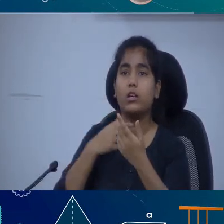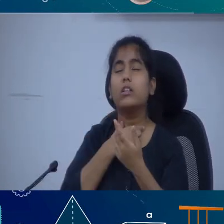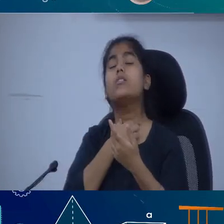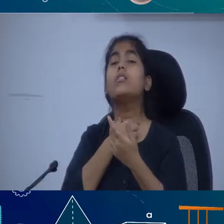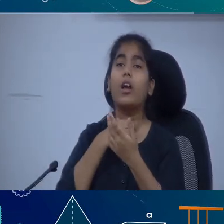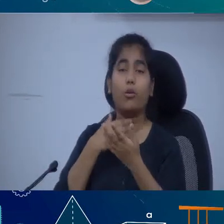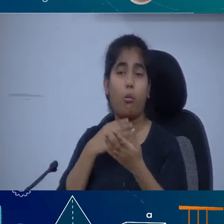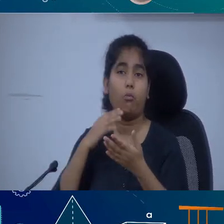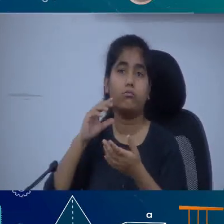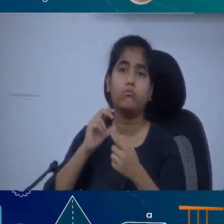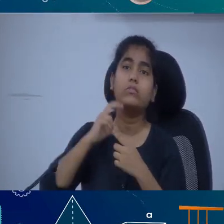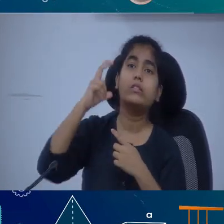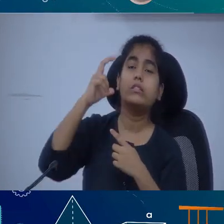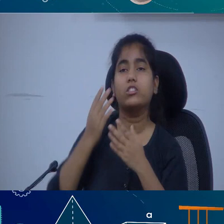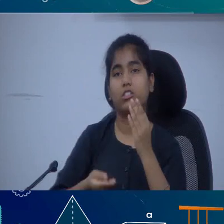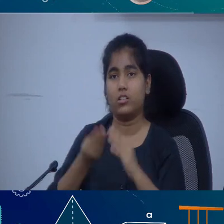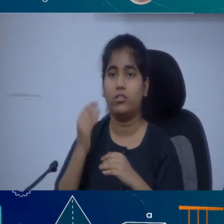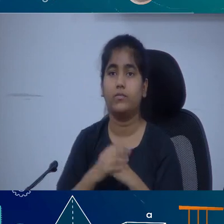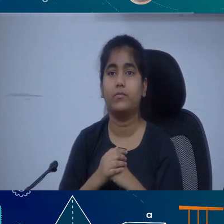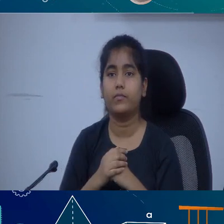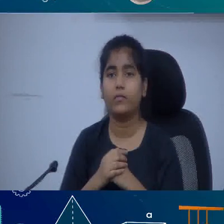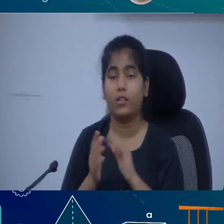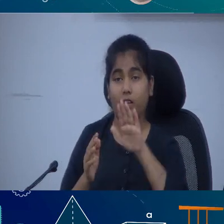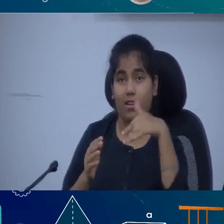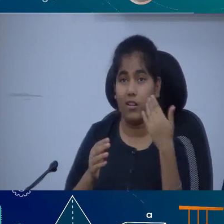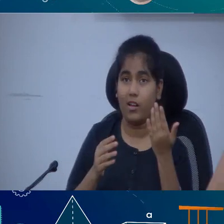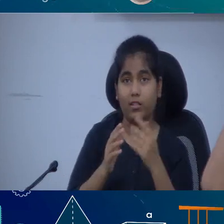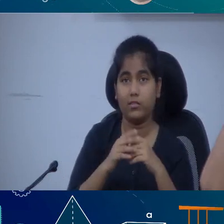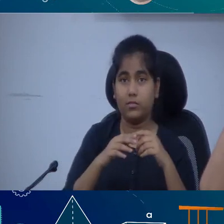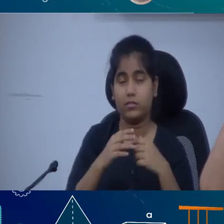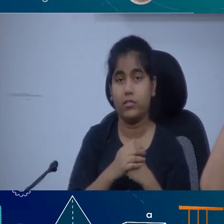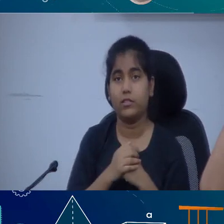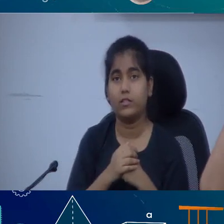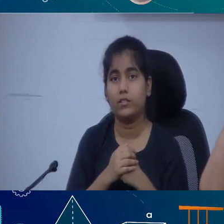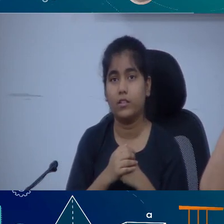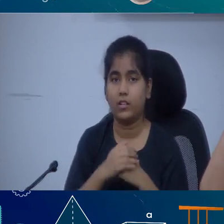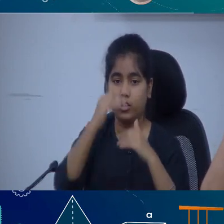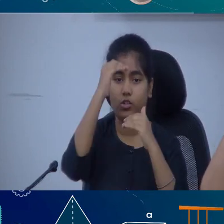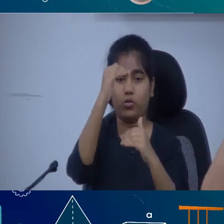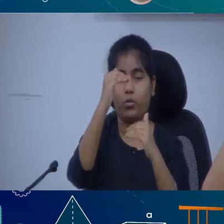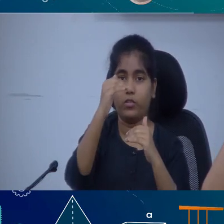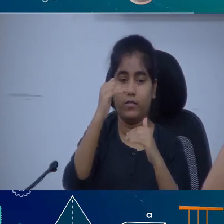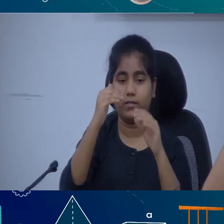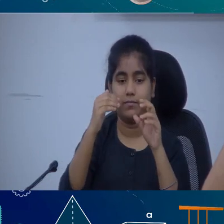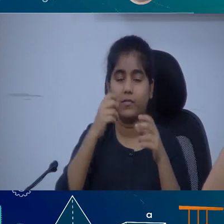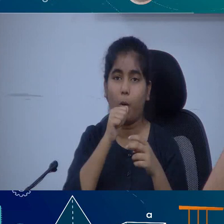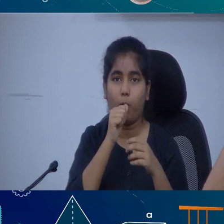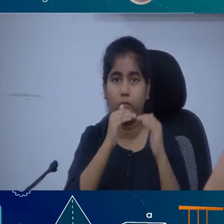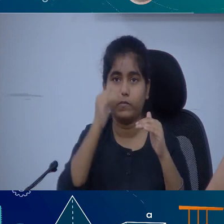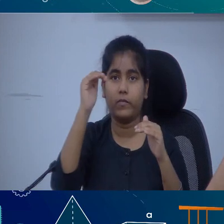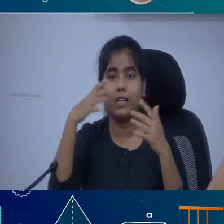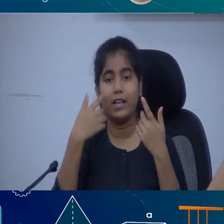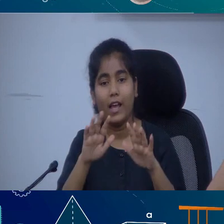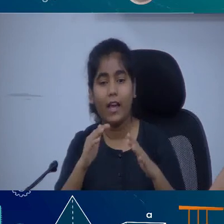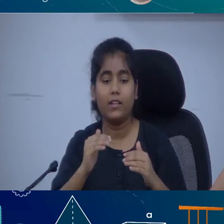कोई व्हीलचेयर पे है तो वो उसे रीच ही नहीं कर पाएगा, क्योंकि नहीं तो उनकी नेक को बहुत स्ट्रेन करना पड़ेगा और आगे जाना पड़ेगा.